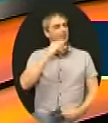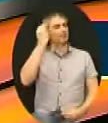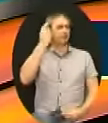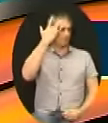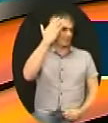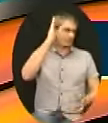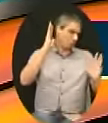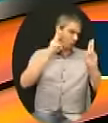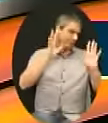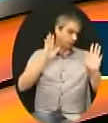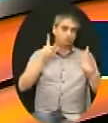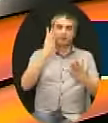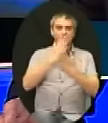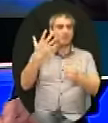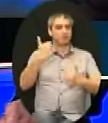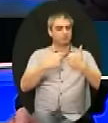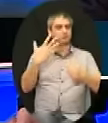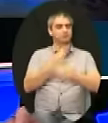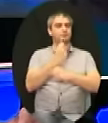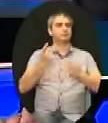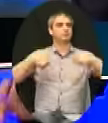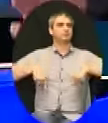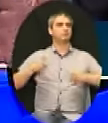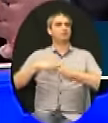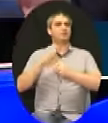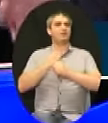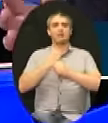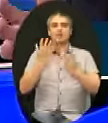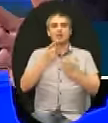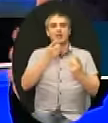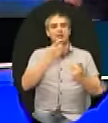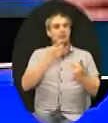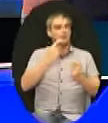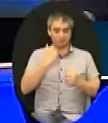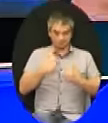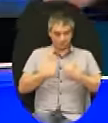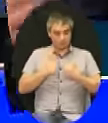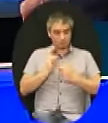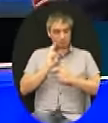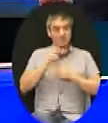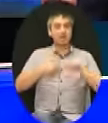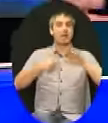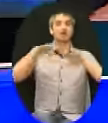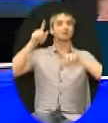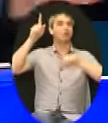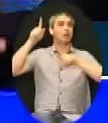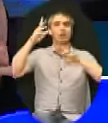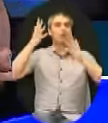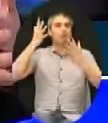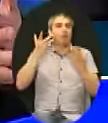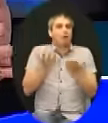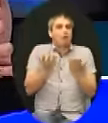דמיוני. ניצחת בהתמודדות לראשות מפלגת העבודה, איך אתה מביא אותה בהתמודדות על ראשות הממשלה, איך